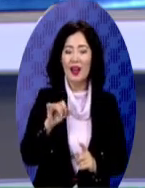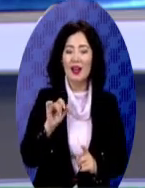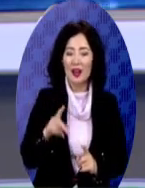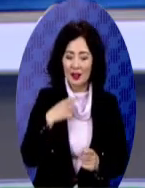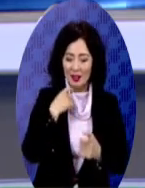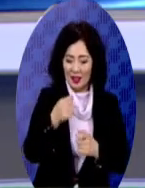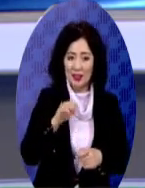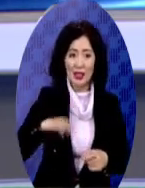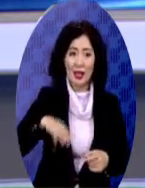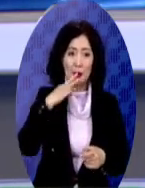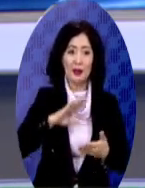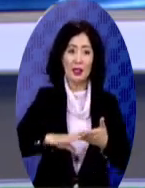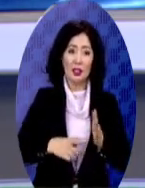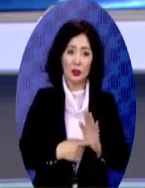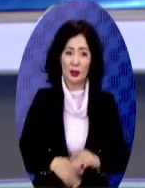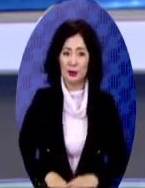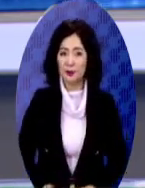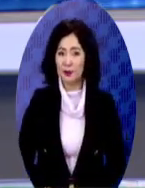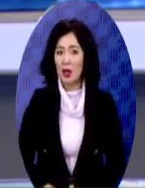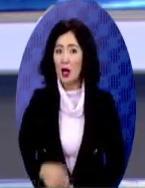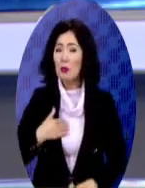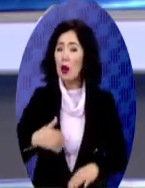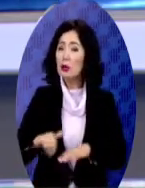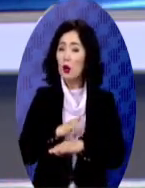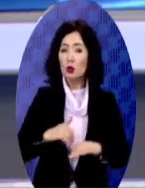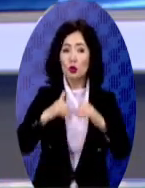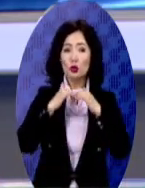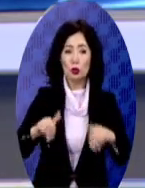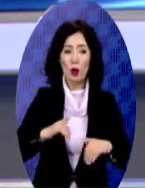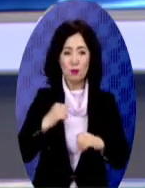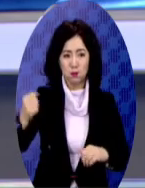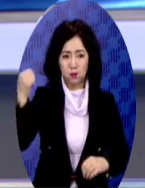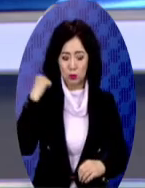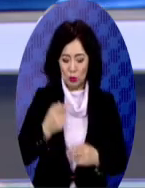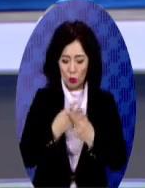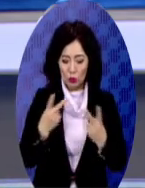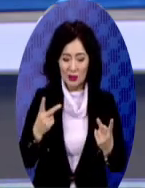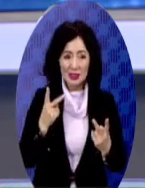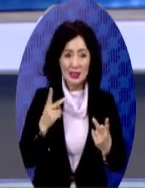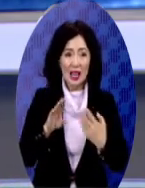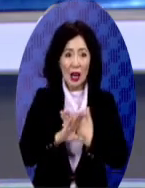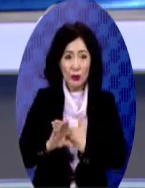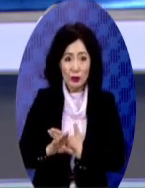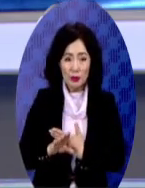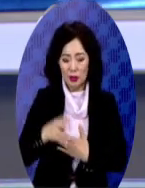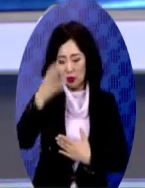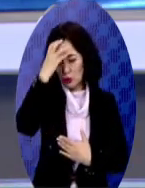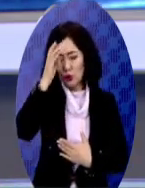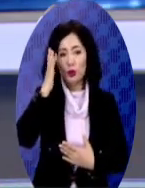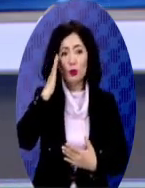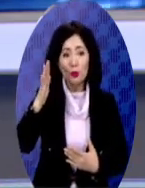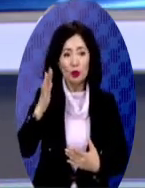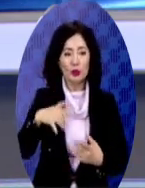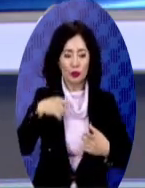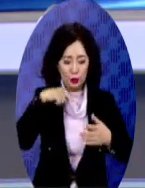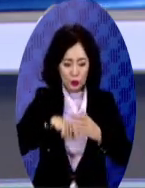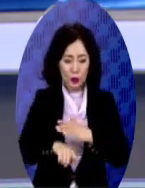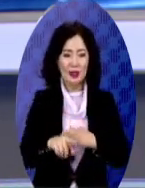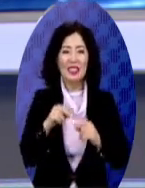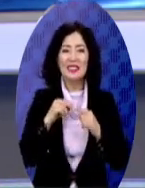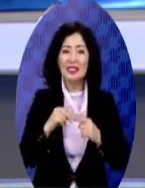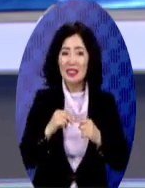Манай улсын тусгаар тогтнолын баталгаа, үндэсний аюулгүй байдал, үндэсний эрх хүчийг хангах төрийн бодлогын үндсэн зарчим чиглэлийг Монгол улсын үндэсний аюулгүй байдлын үзэл баримтлалд бүрэн